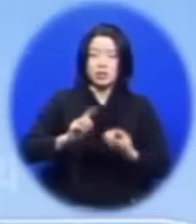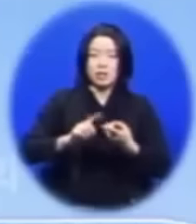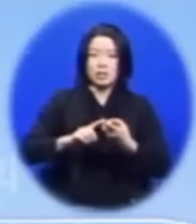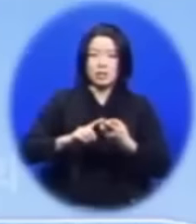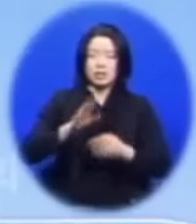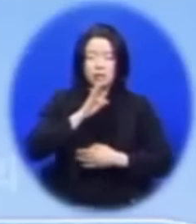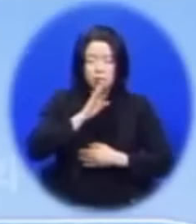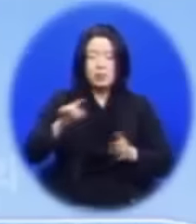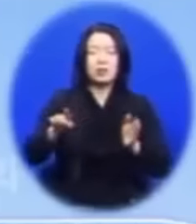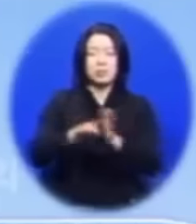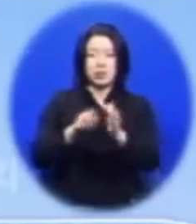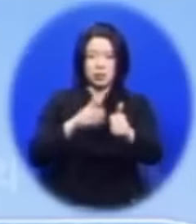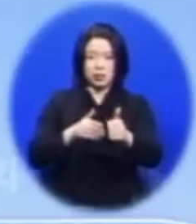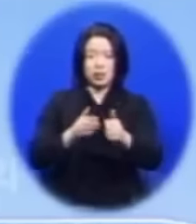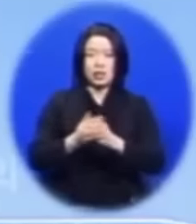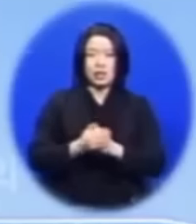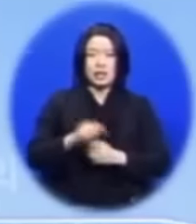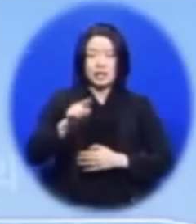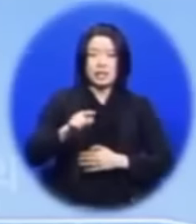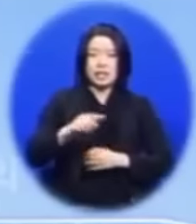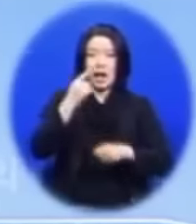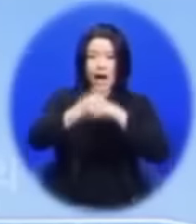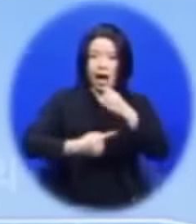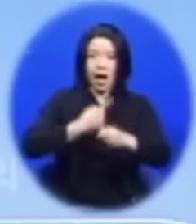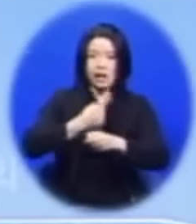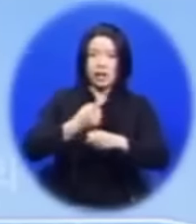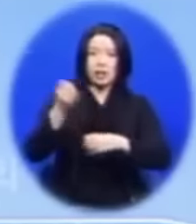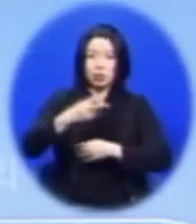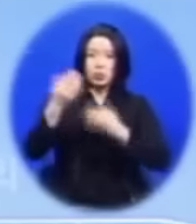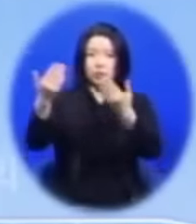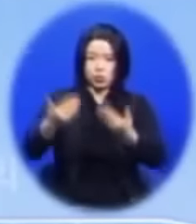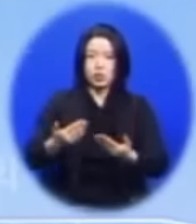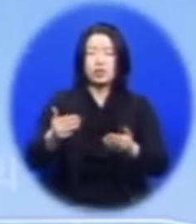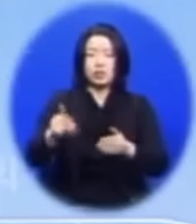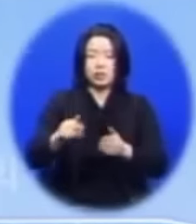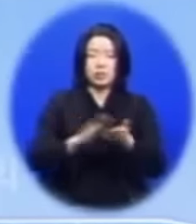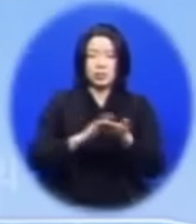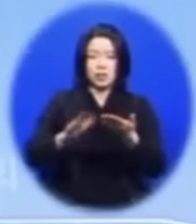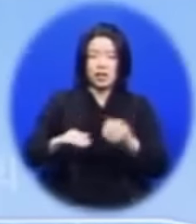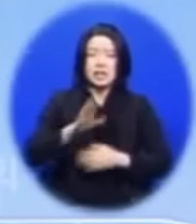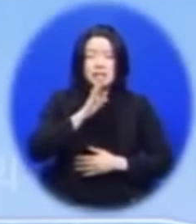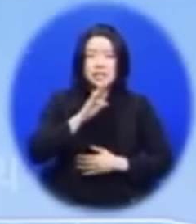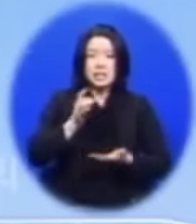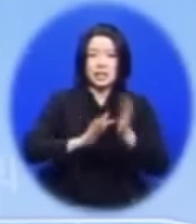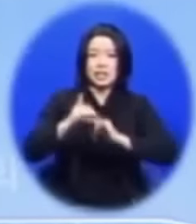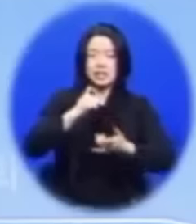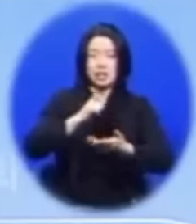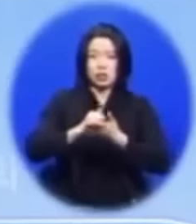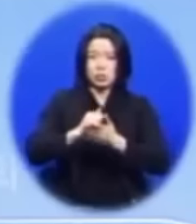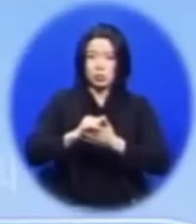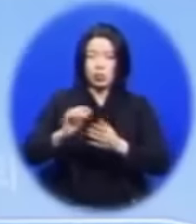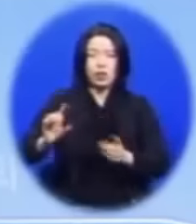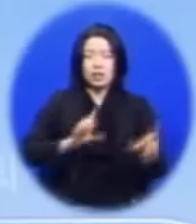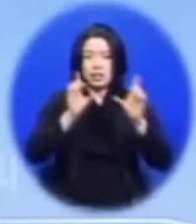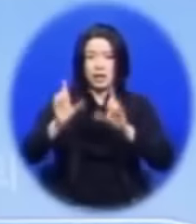믿으세요 이제 한해 주어진 겁니다 진짜 예수님으로 사는가